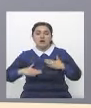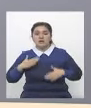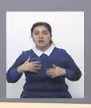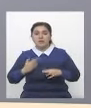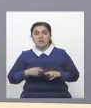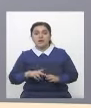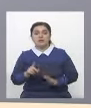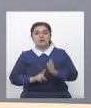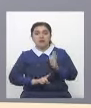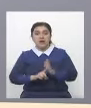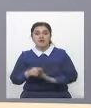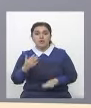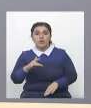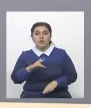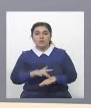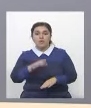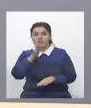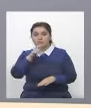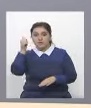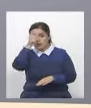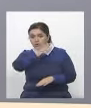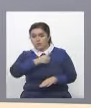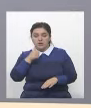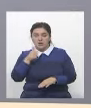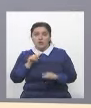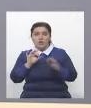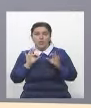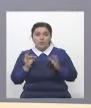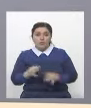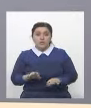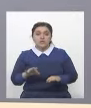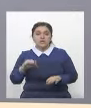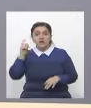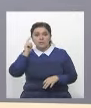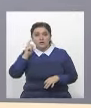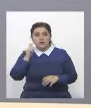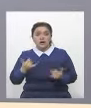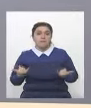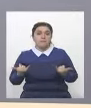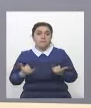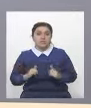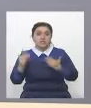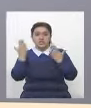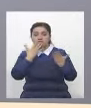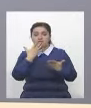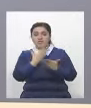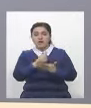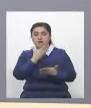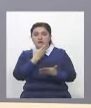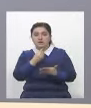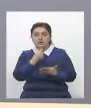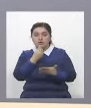поводу наступления его любимого времени года. Осень Пушкина поражает читателей своей красотой